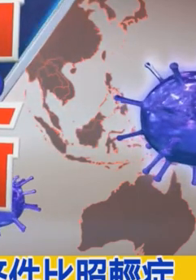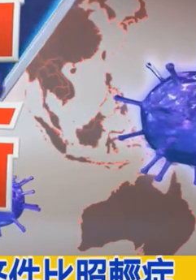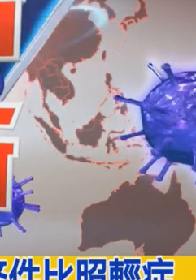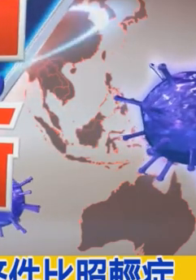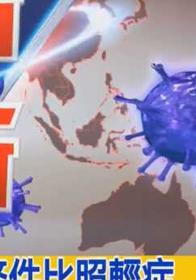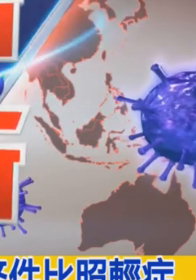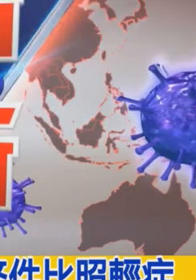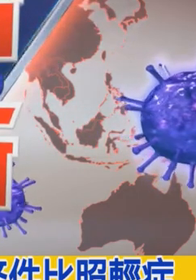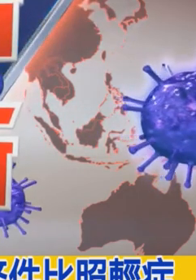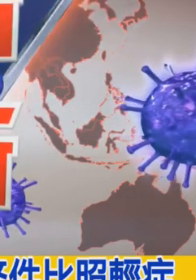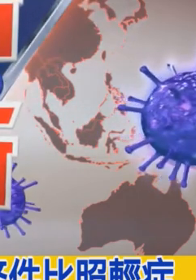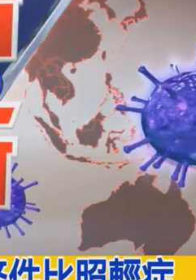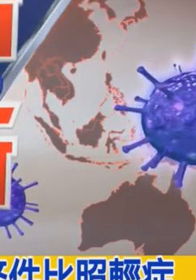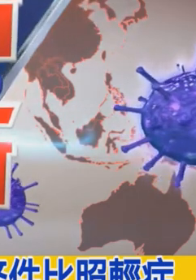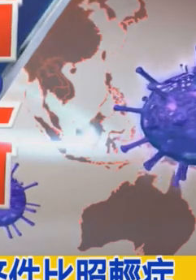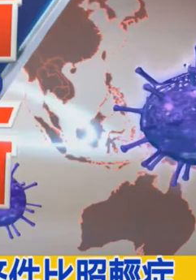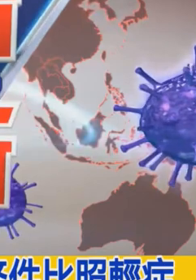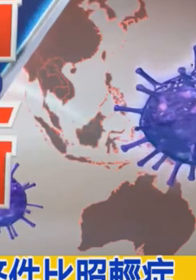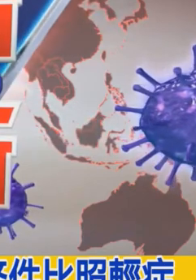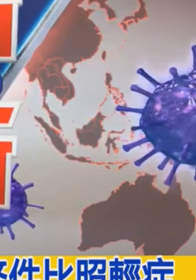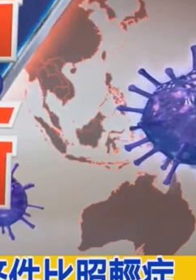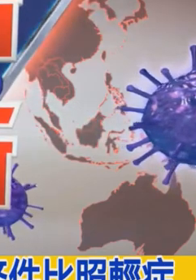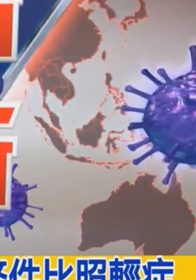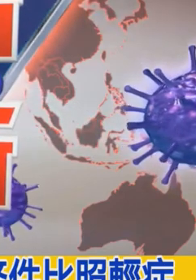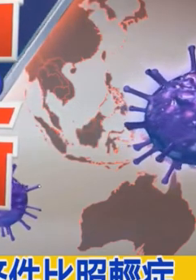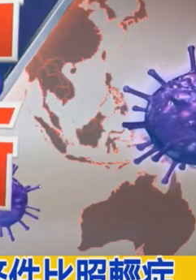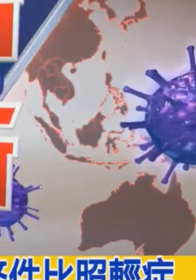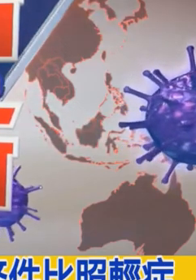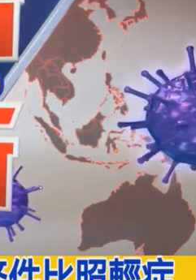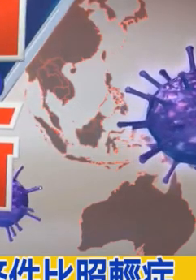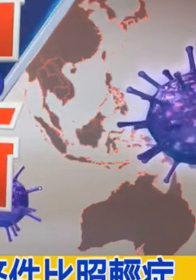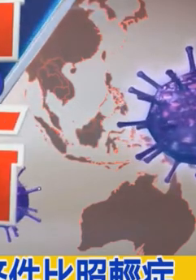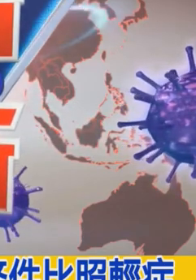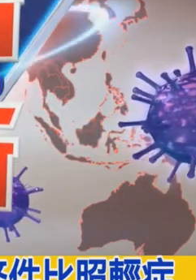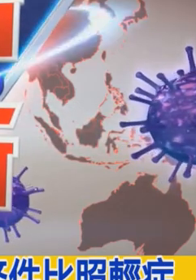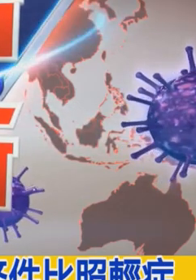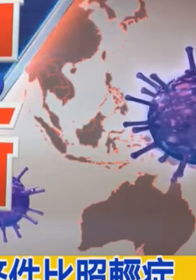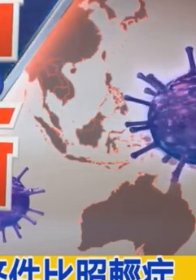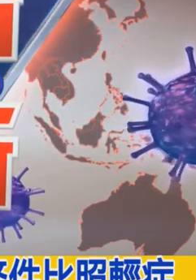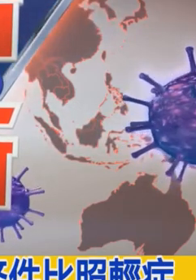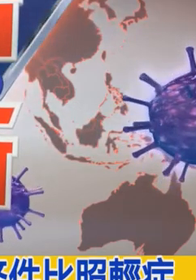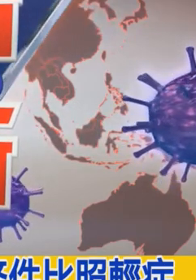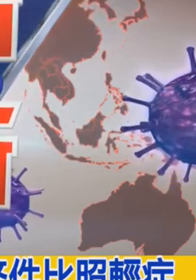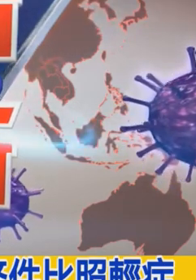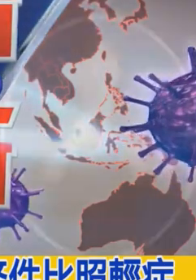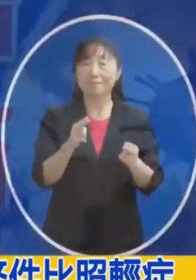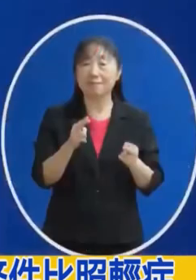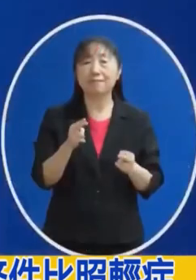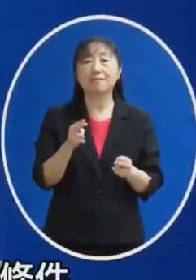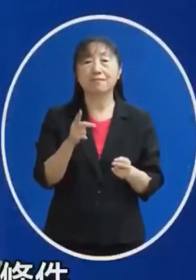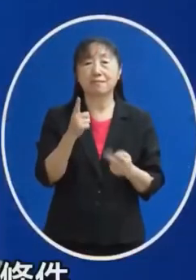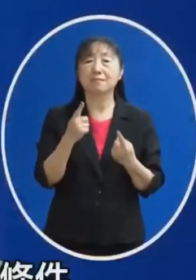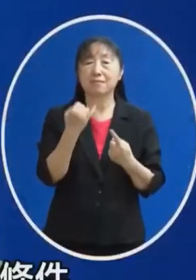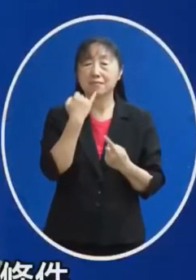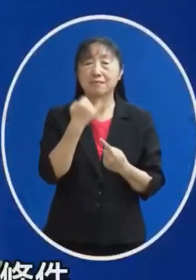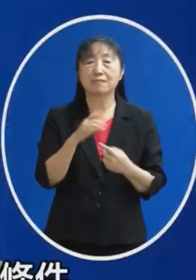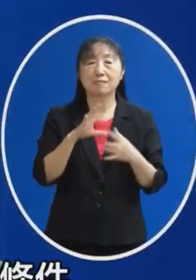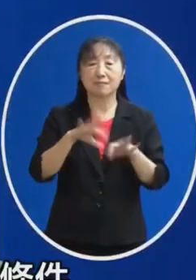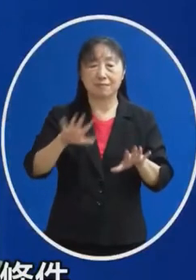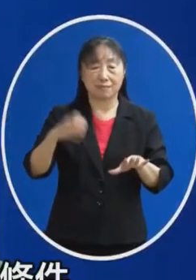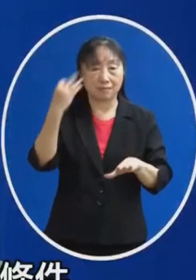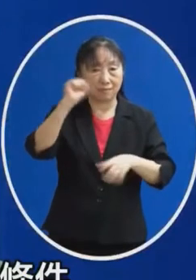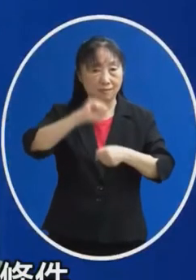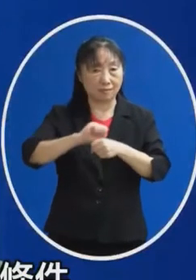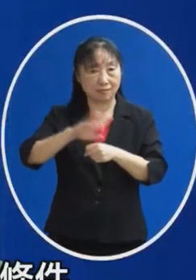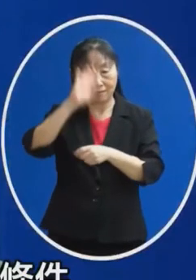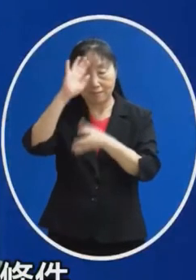中重症确诊个案解除隔离的治疗条件，从明天开始适用。我们带你快来听， 新增了一个